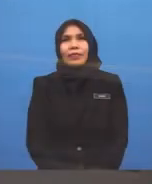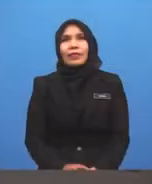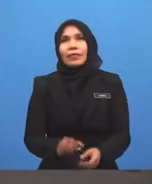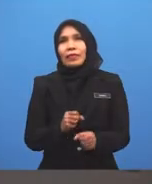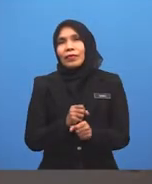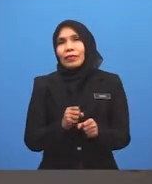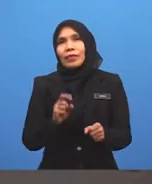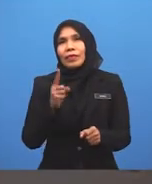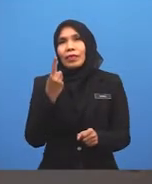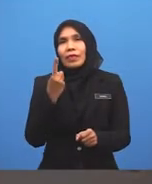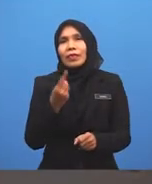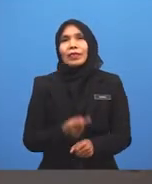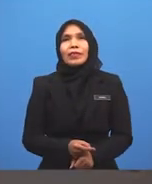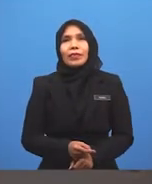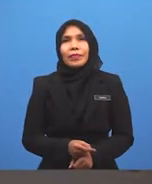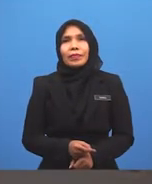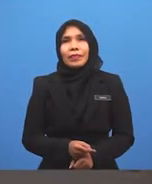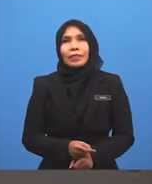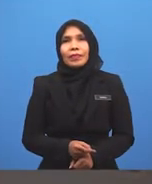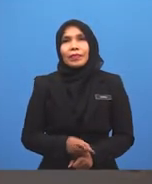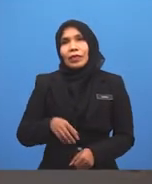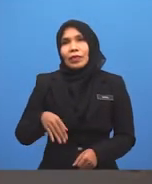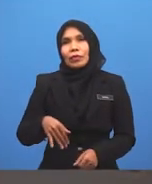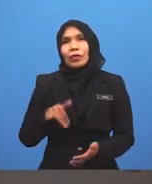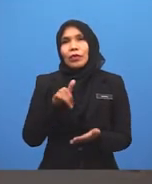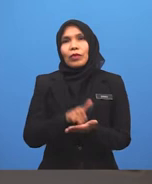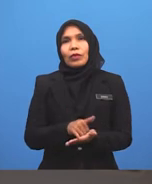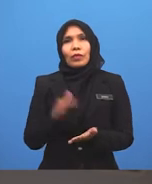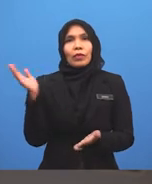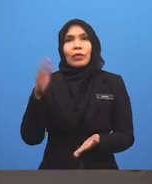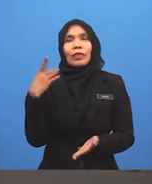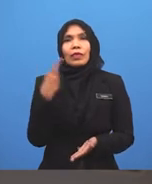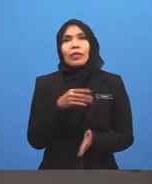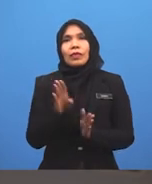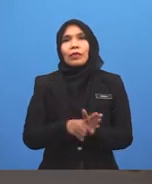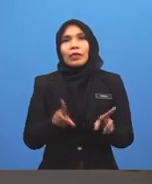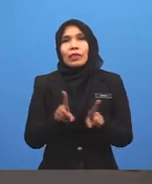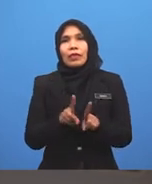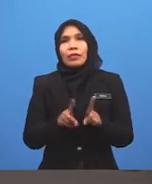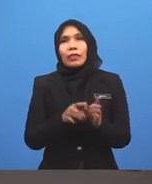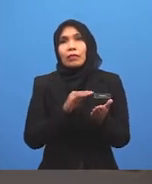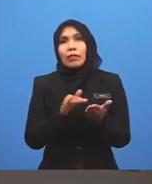Sekian sahaja sesi pembelajaran kita hari ini. Sebelum itu, mari kita bersama-sama